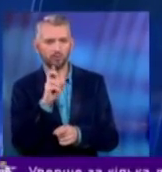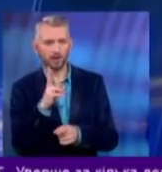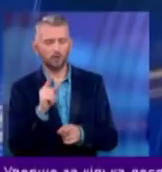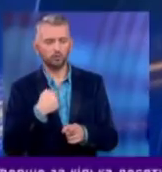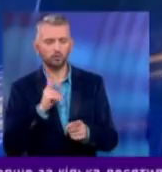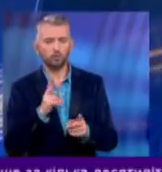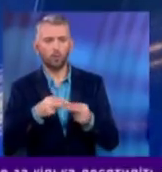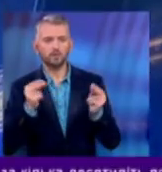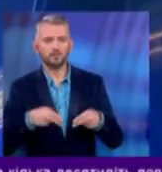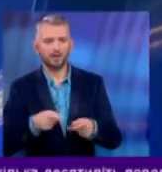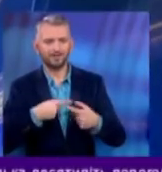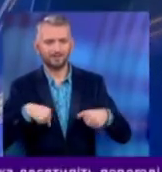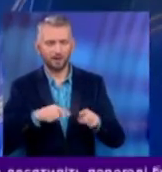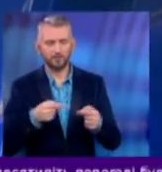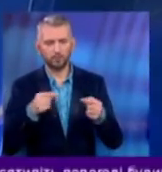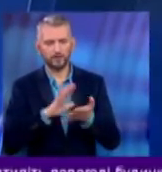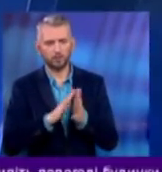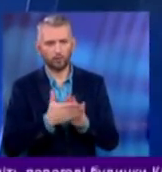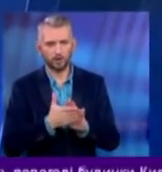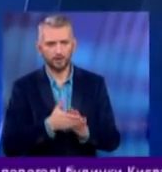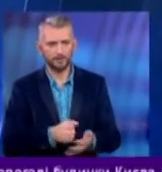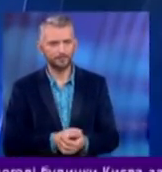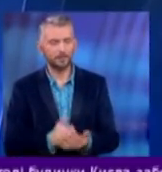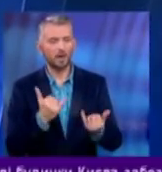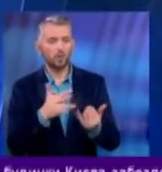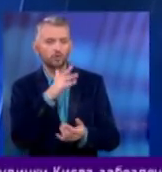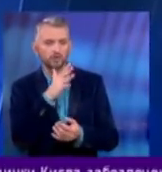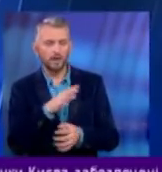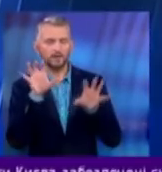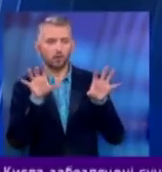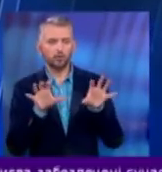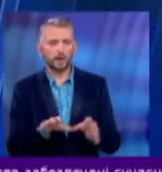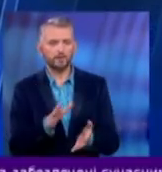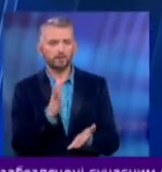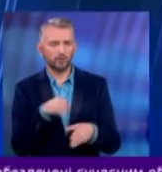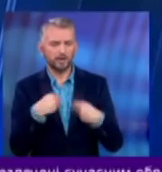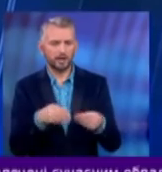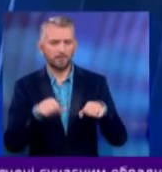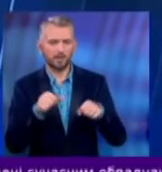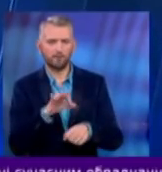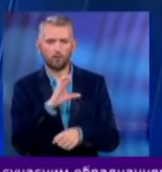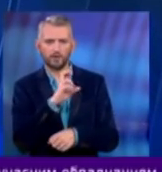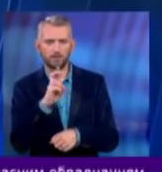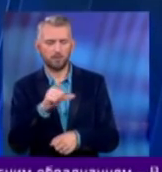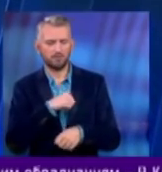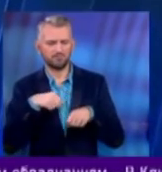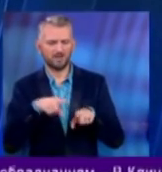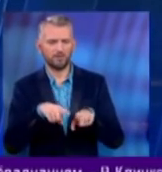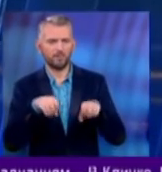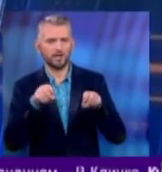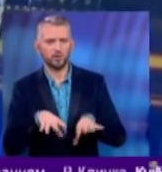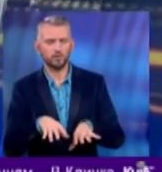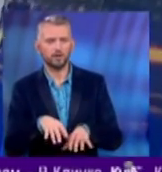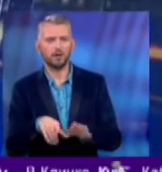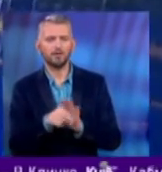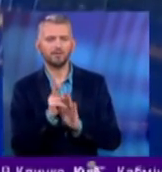нами відповідні договори. Тобто на сьогоднішній час законодавство надає право ОСББ самим вирішувати, з